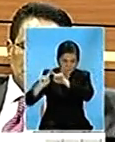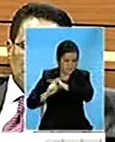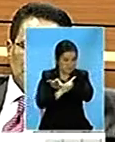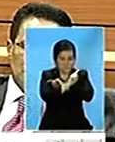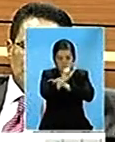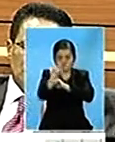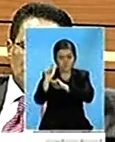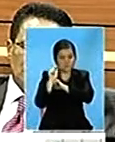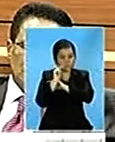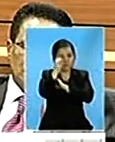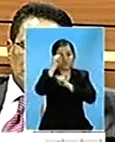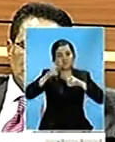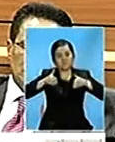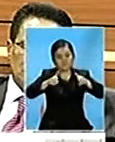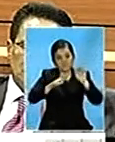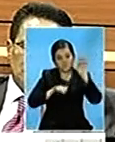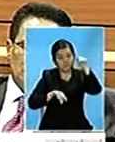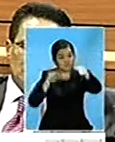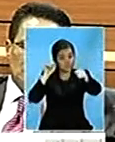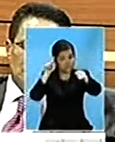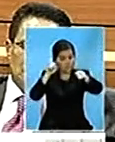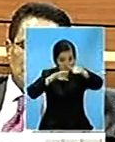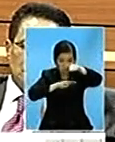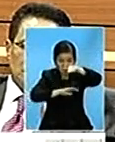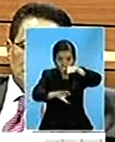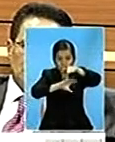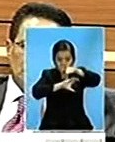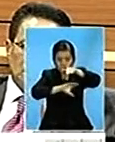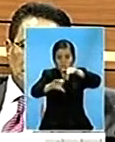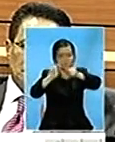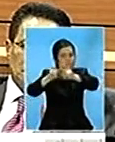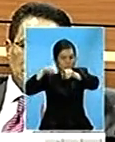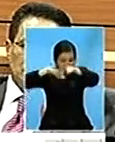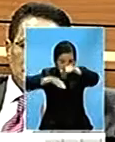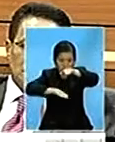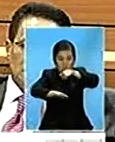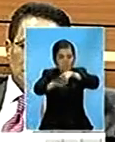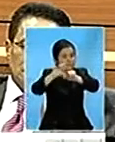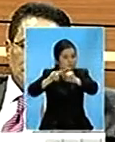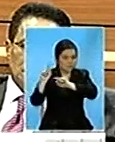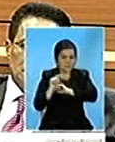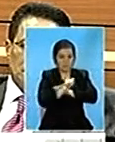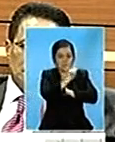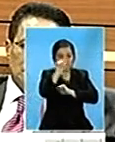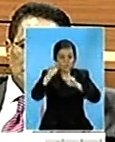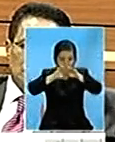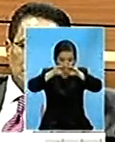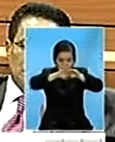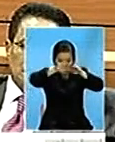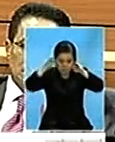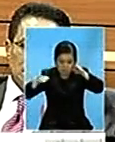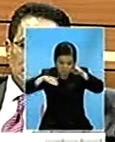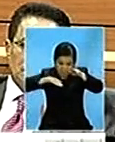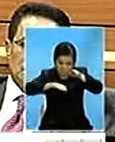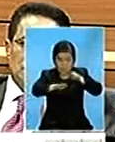ศคือทางด่วนมีทั้งถนนใต้ดินคืออุโมงค์มีทั้งถนนบนดินซึ่งได้รับการดูแลรักษาจ